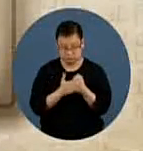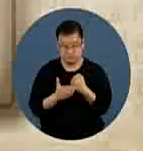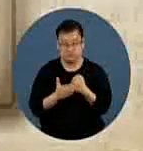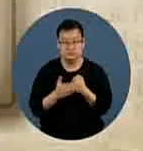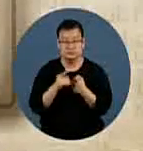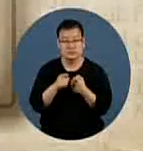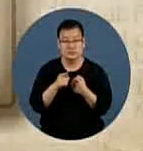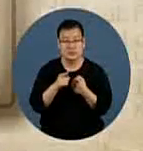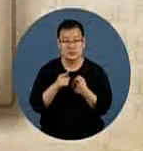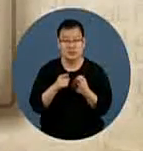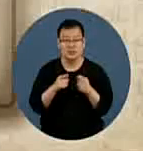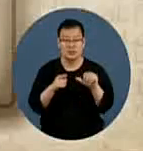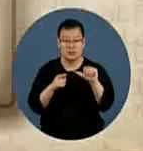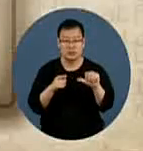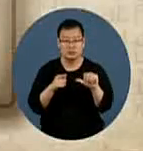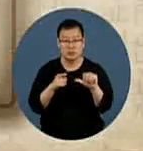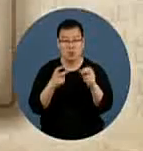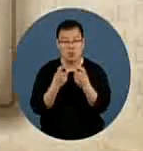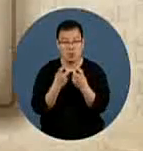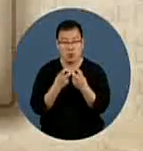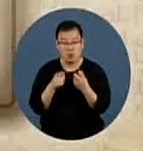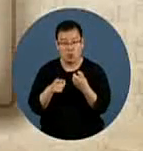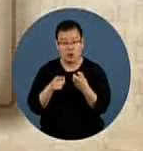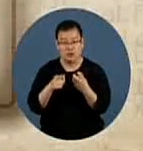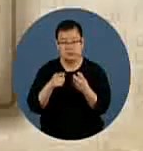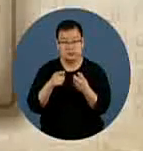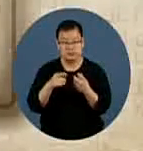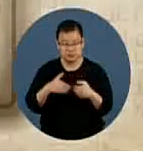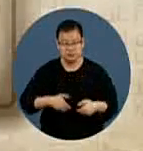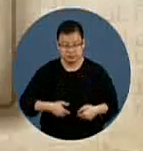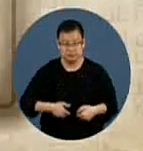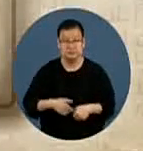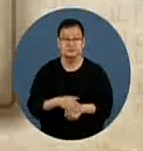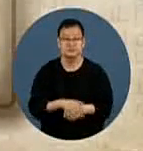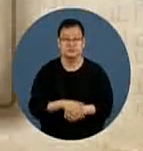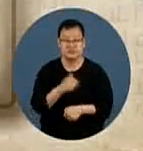그 다섯 점에 대한 압박하는 수가 있는데요. 네, 힌트는 붙임수입니다. 네. 패가